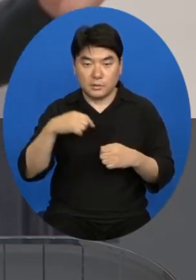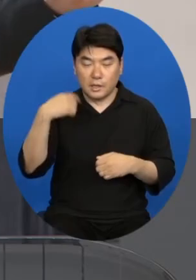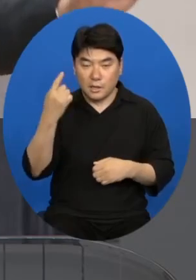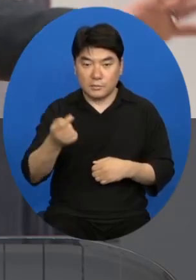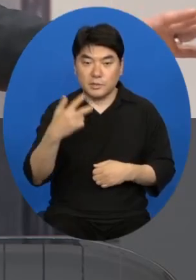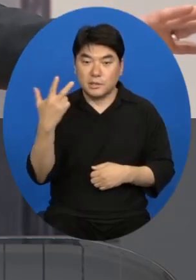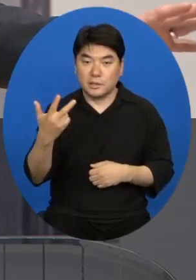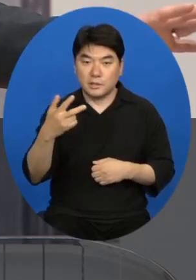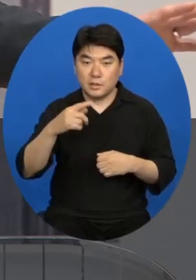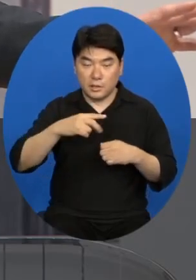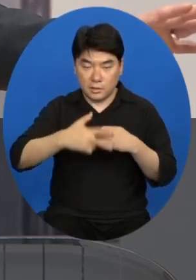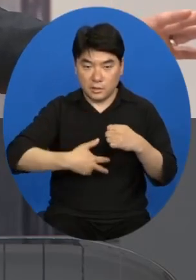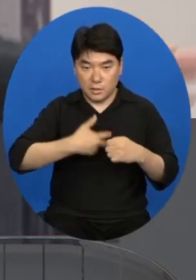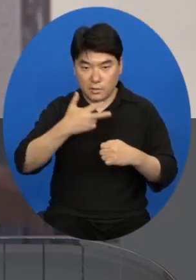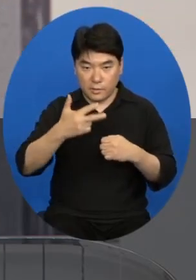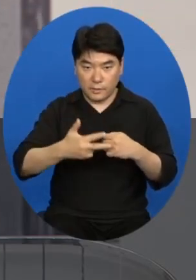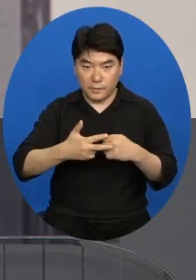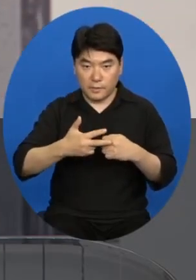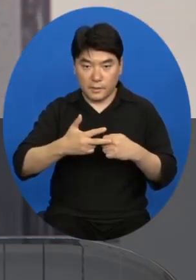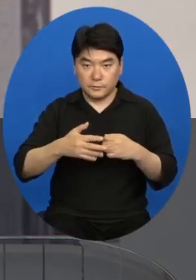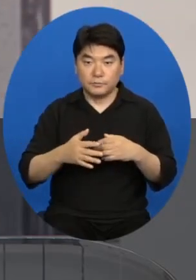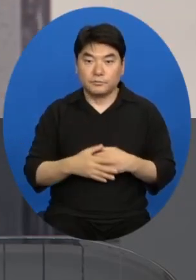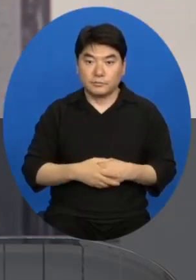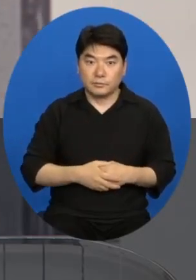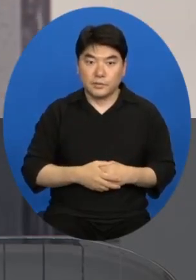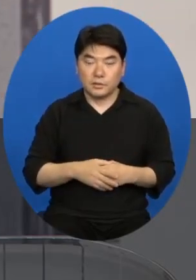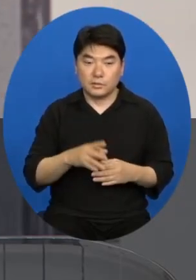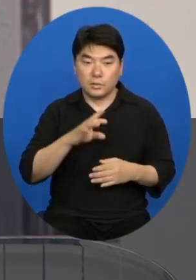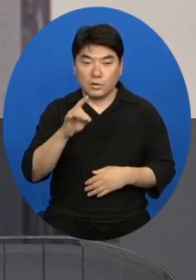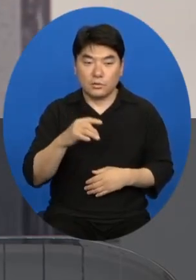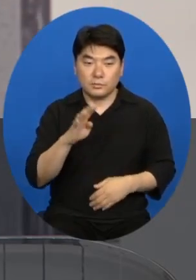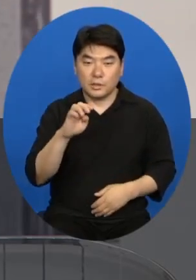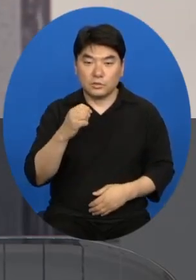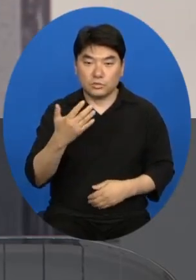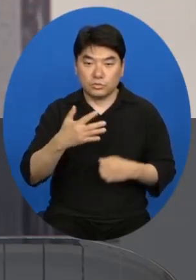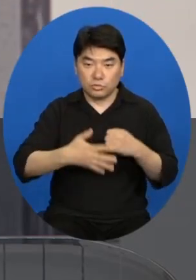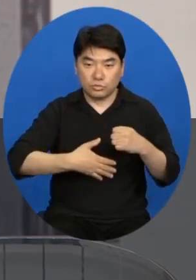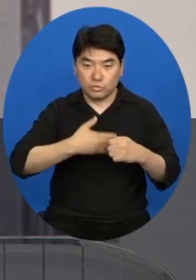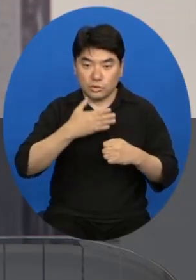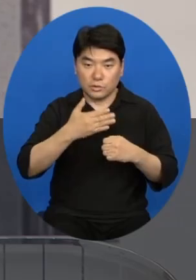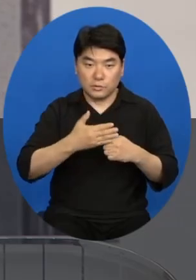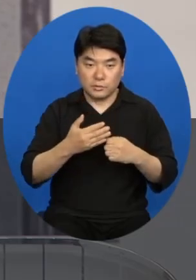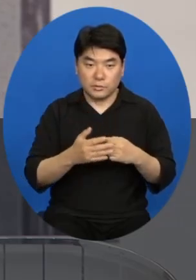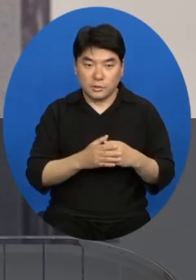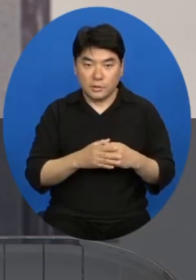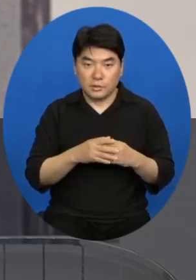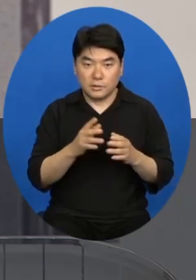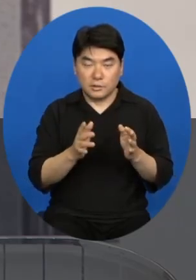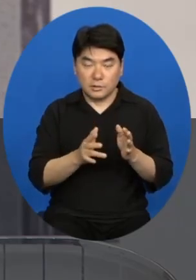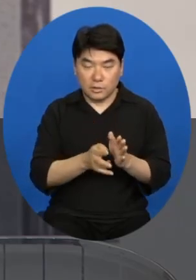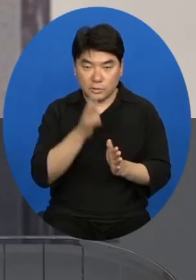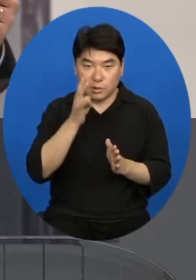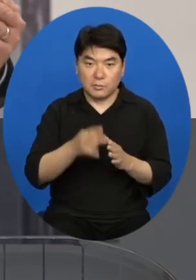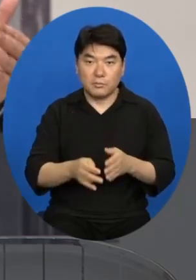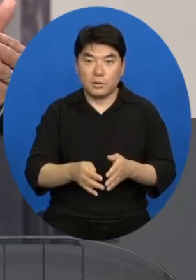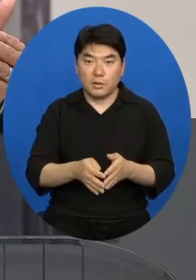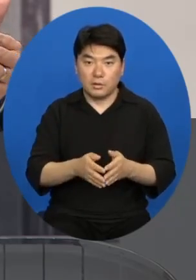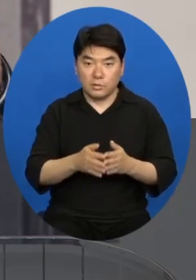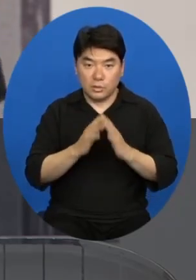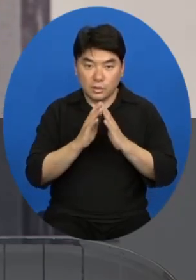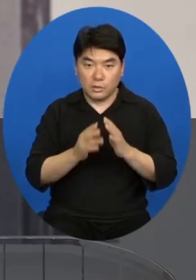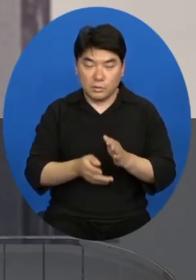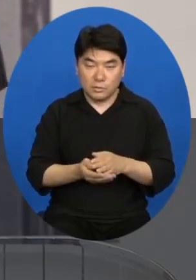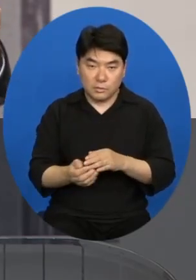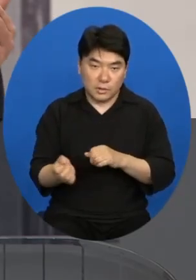마지막 7년이에요 처음에 이 49년은 예루살렘 성벽이 재건이 되고, 두 번째